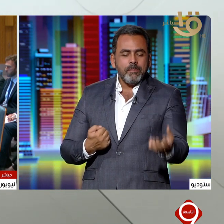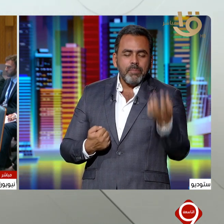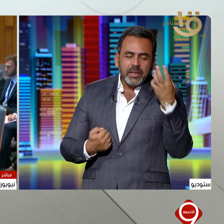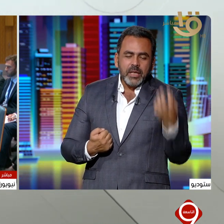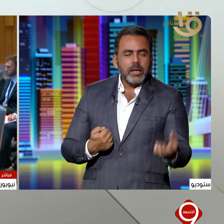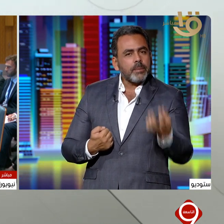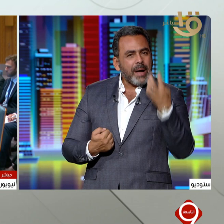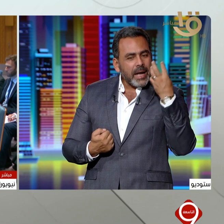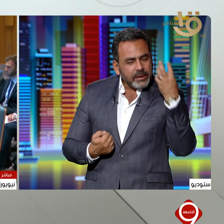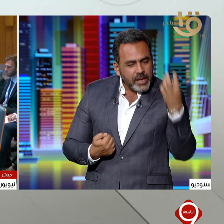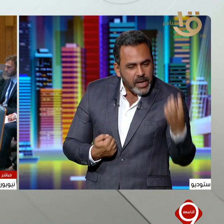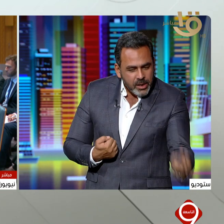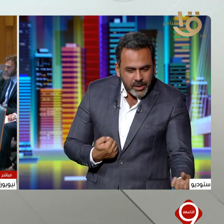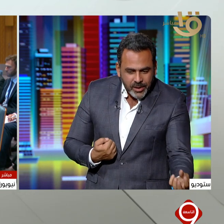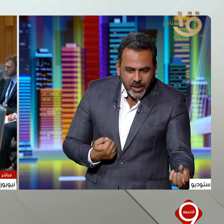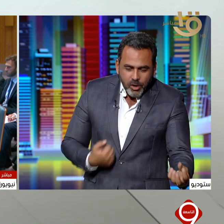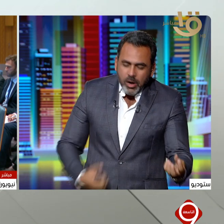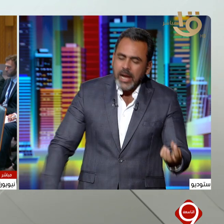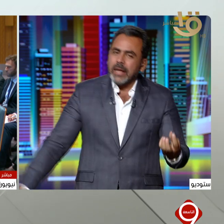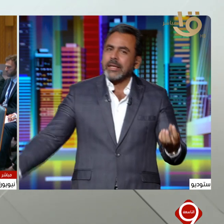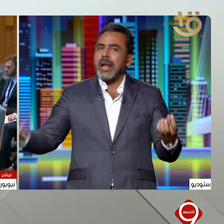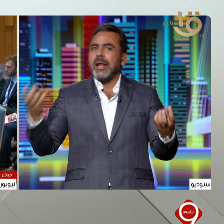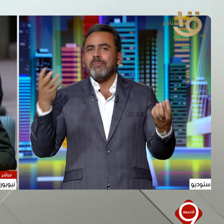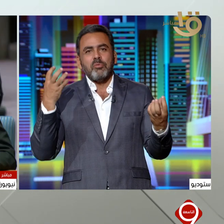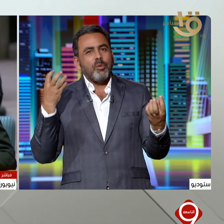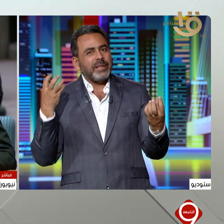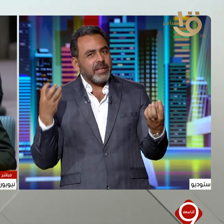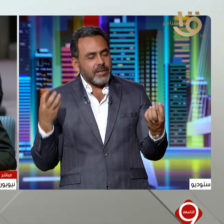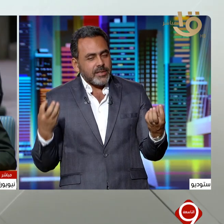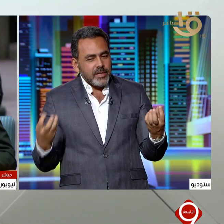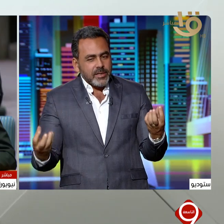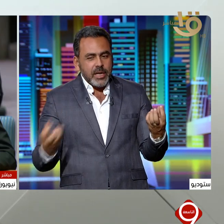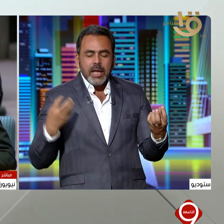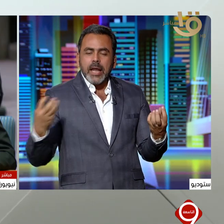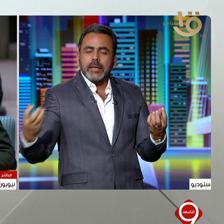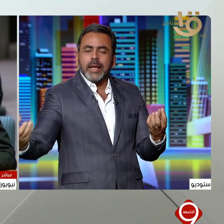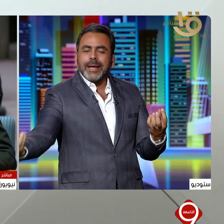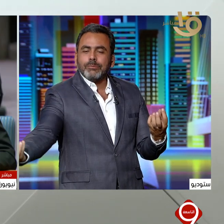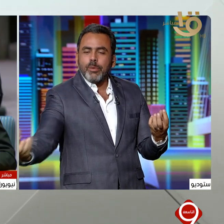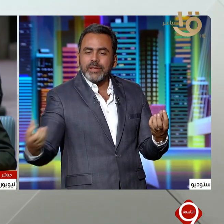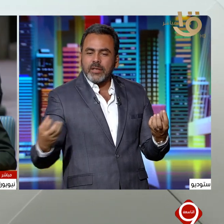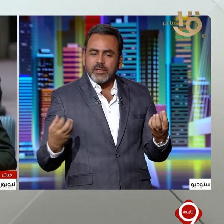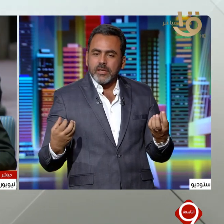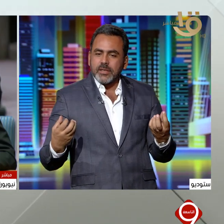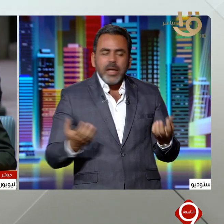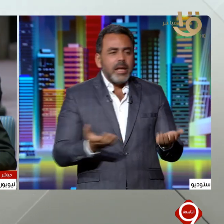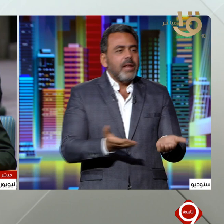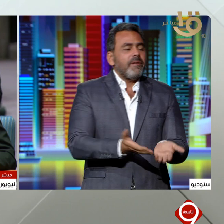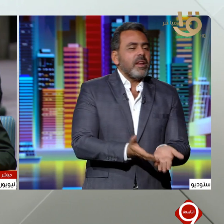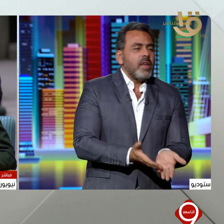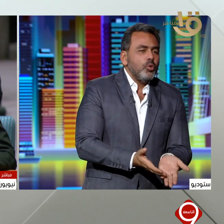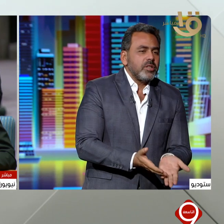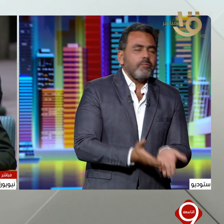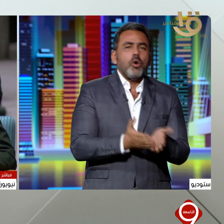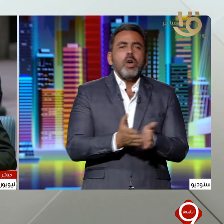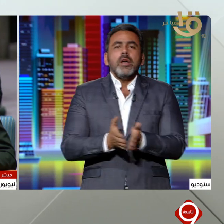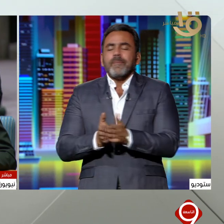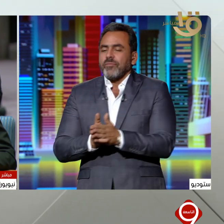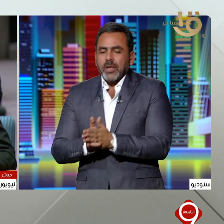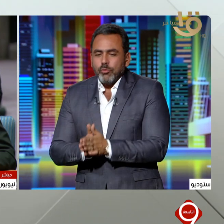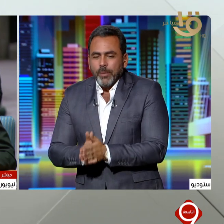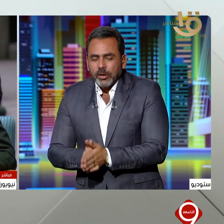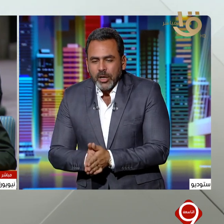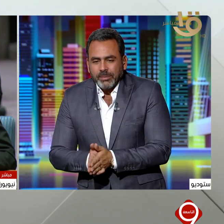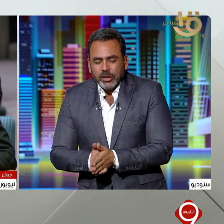اتكلم ب 2 ا ا ولا اتكلم بم مبادره السيسي لاتكلم بمبادره السيسي ايه الفرق يا يوسف ما